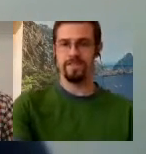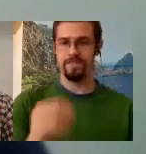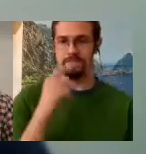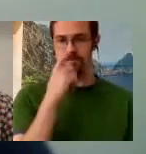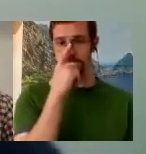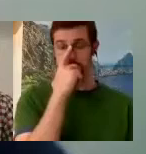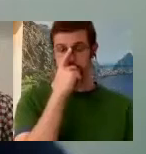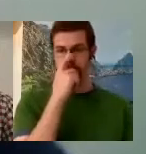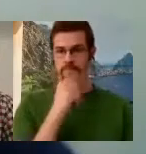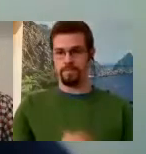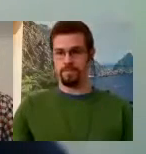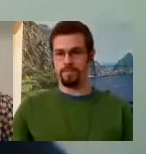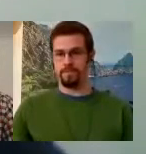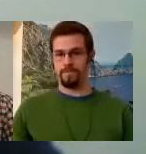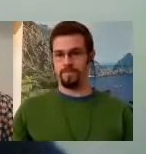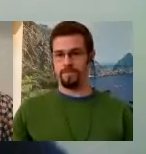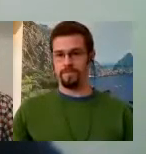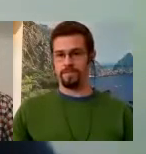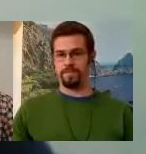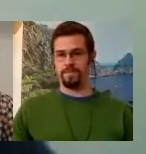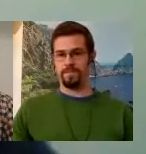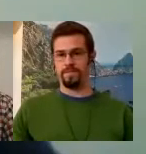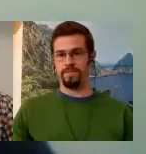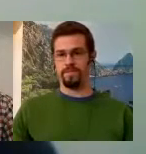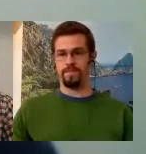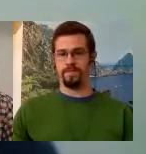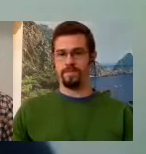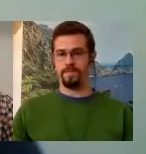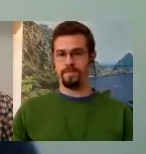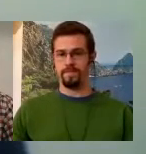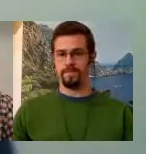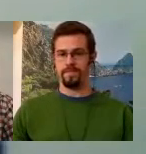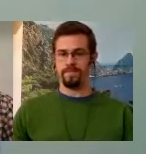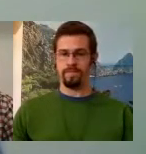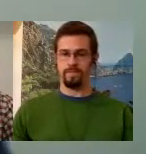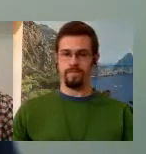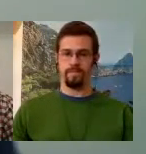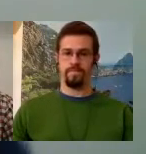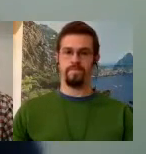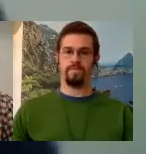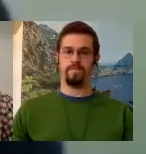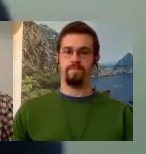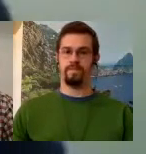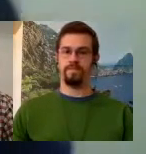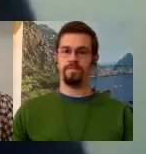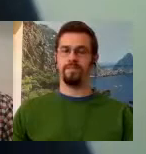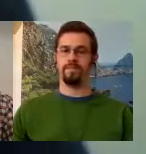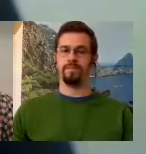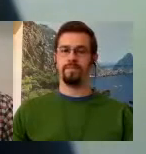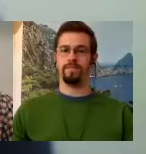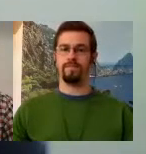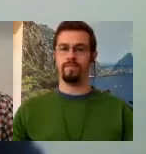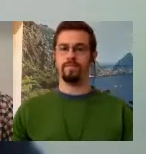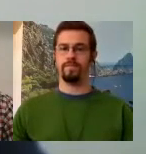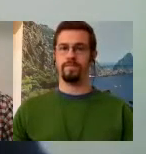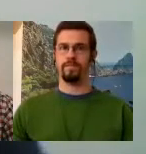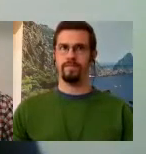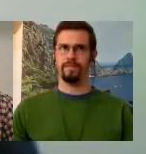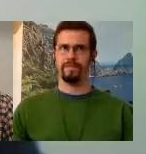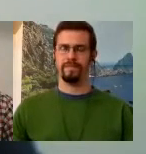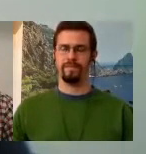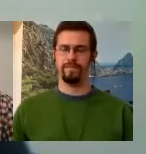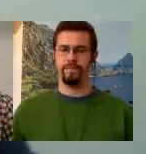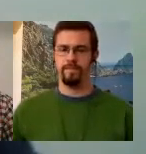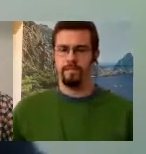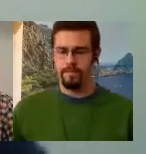الأفراد لكنهم استطاعوا قراءتها واستطاعوا أن يجيبوا عن الأسئلة بالرغم من أني في بعض الأحيان كنت